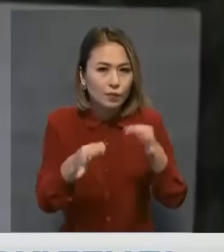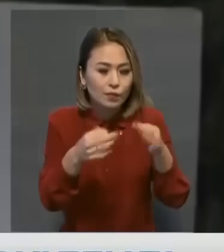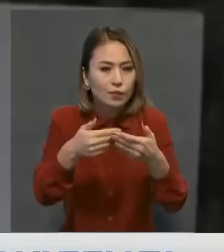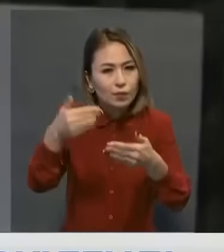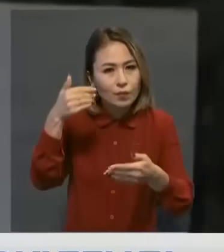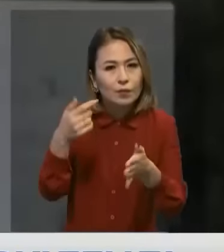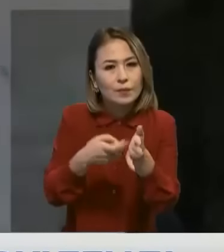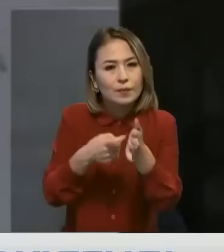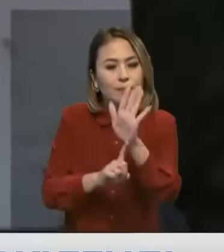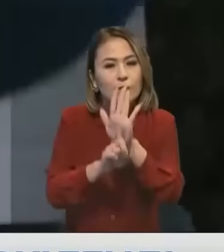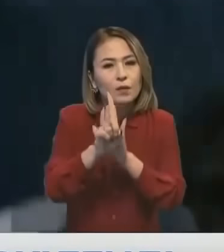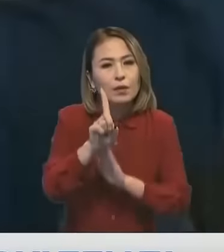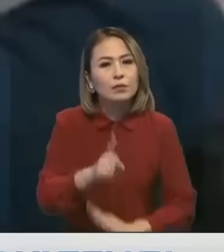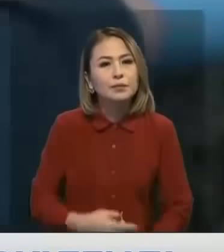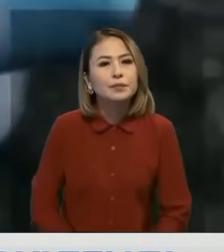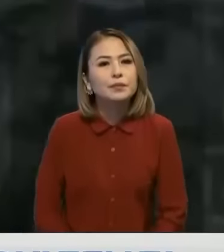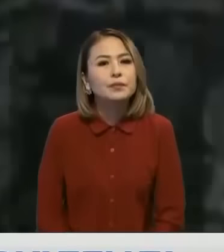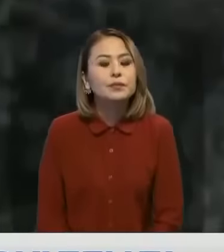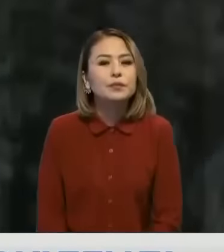сотқа дейінгі тергеу басталды.